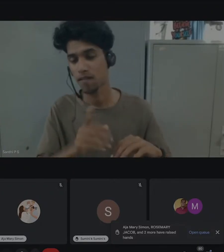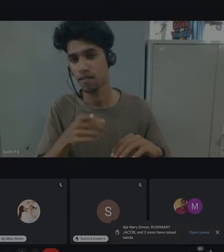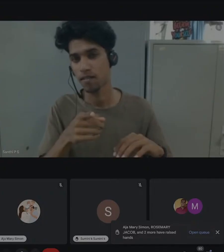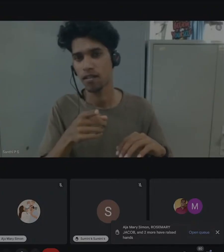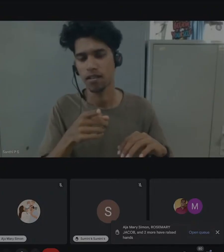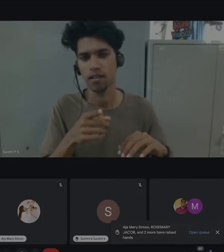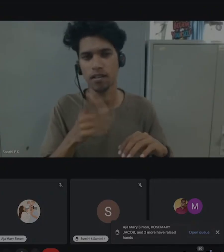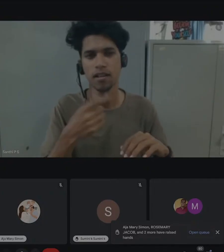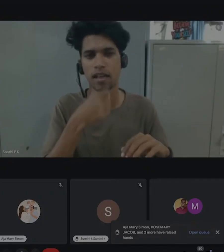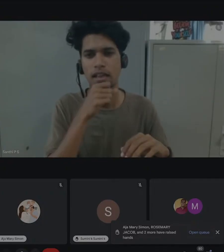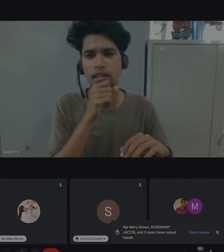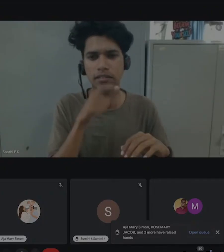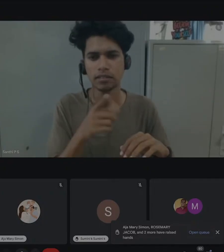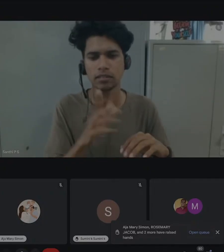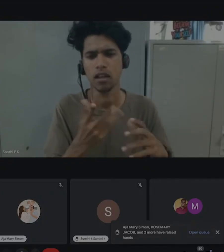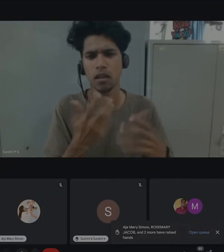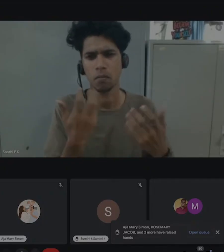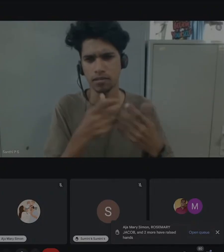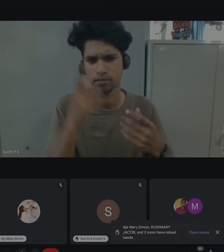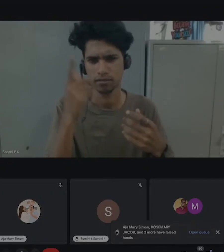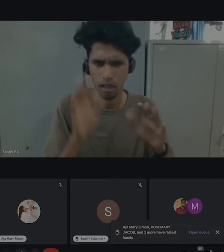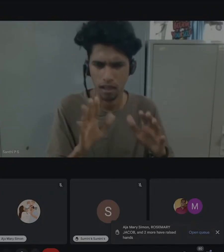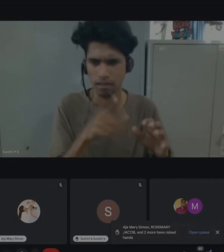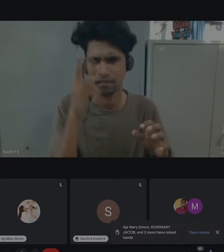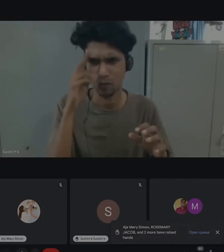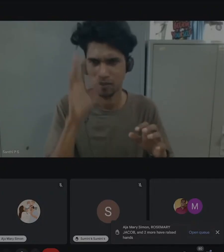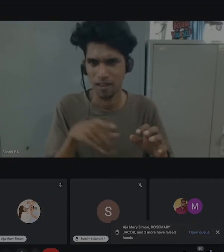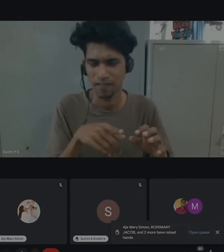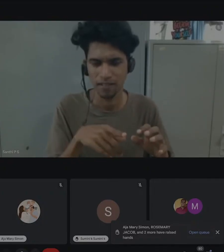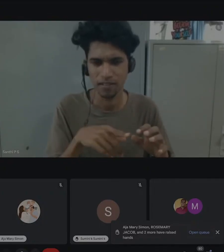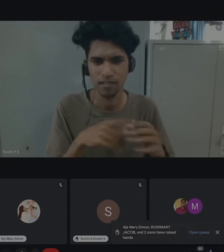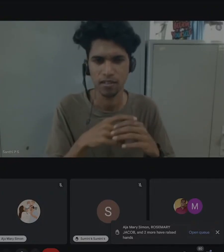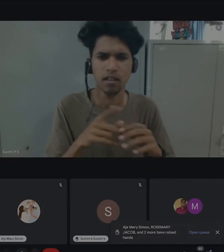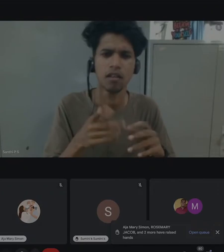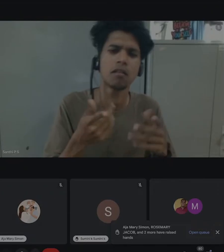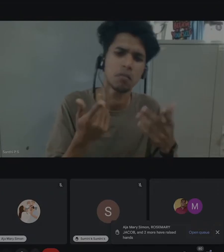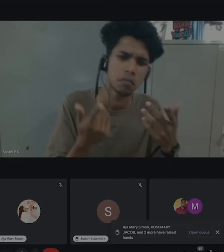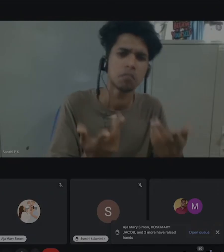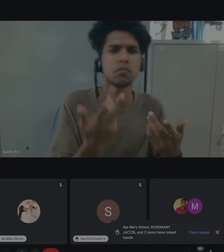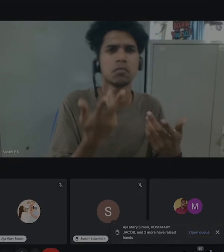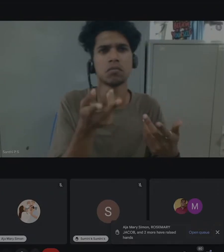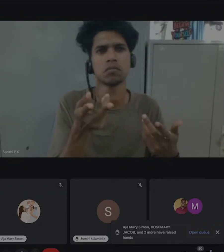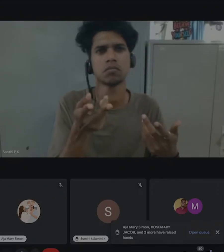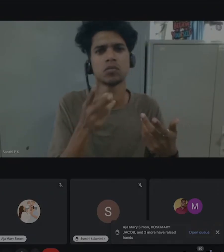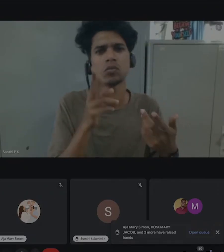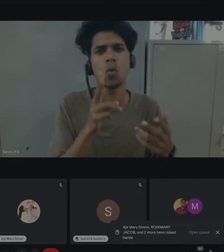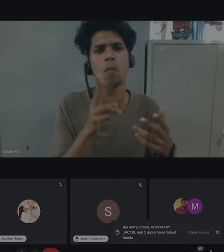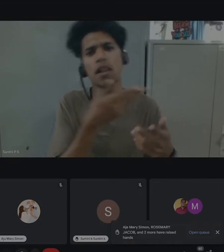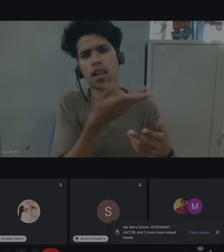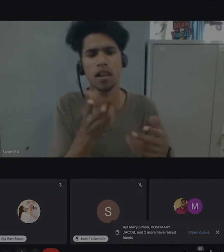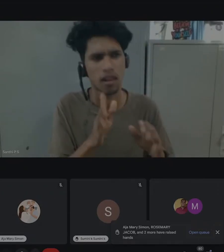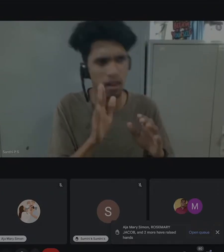ചേർന്നാണെന്നല്ലേ? അതെ. സാധാരണ കുട്ടികളൊക്കെ അത് അവരെങ്കിലും കണ്ടുപഠിക്കുന്നതായിരിക്കാം, അല്ലെങ്കിൽ